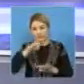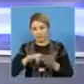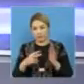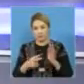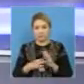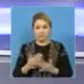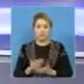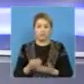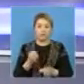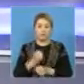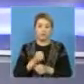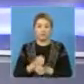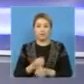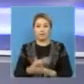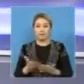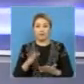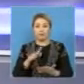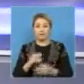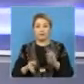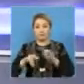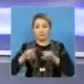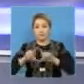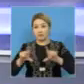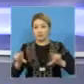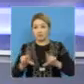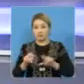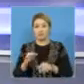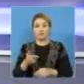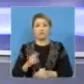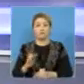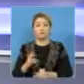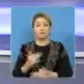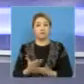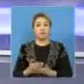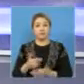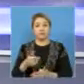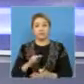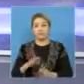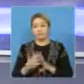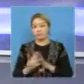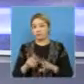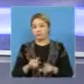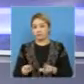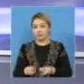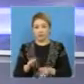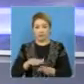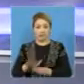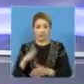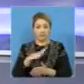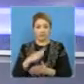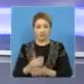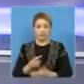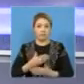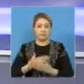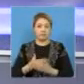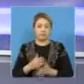запланирована реализация ряда проектов по строительству школ, а также газа и водоснабжения населенных пунктов. С реализацией намеченных